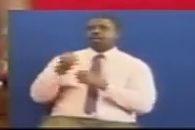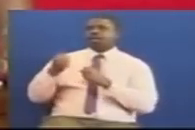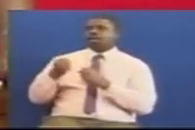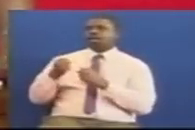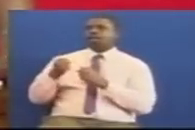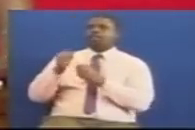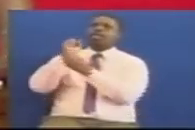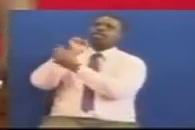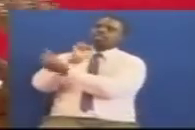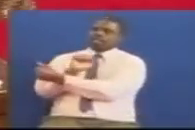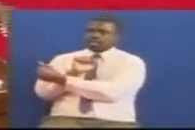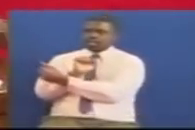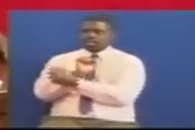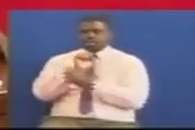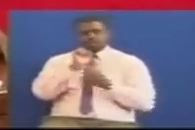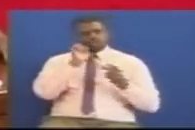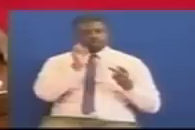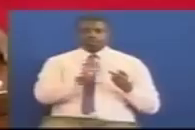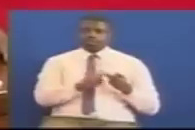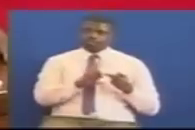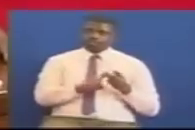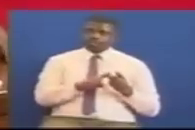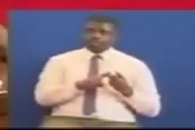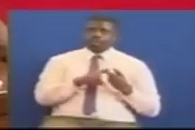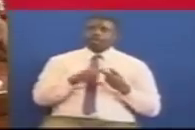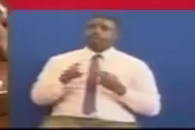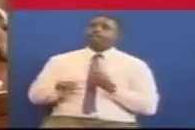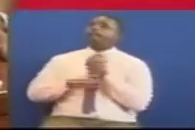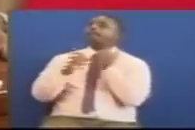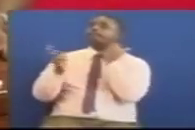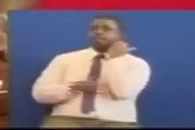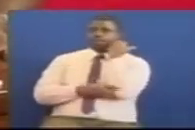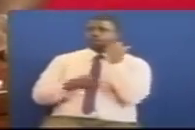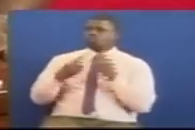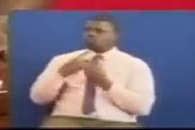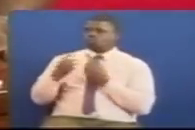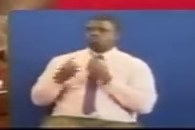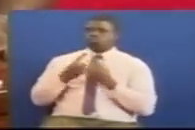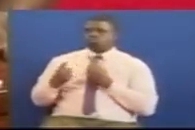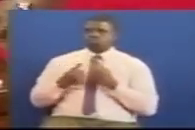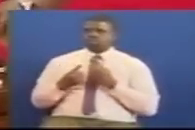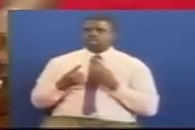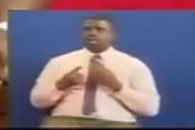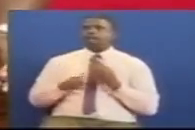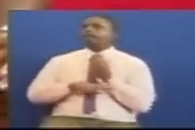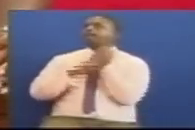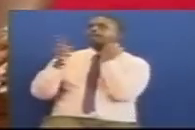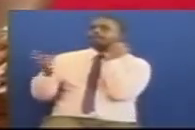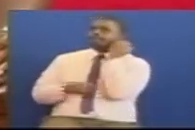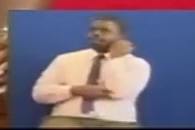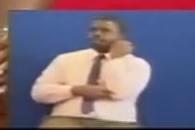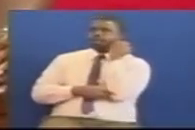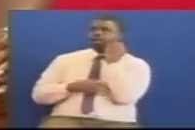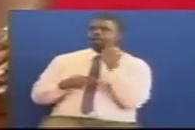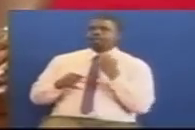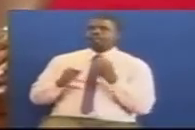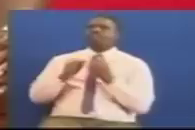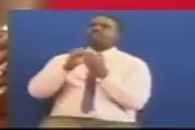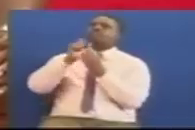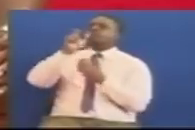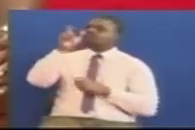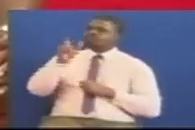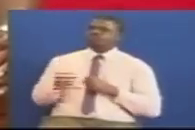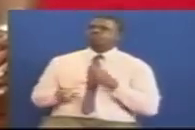la kwanza. Kila pili, mimba ambazo tunazizungumzia ni mimba ambazo mfungwa